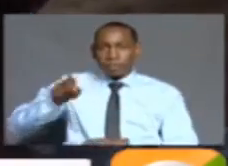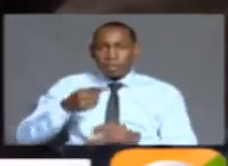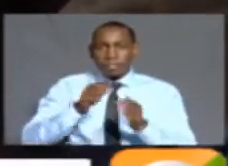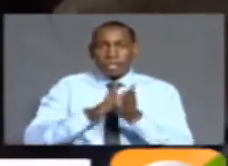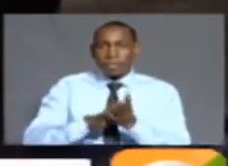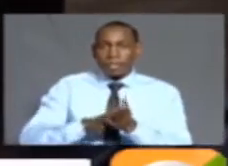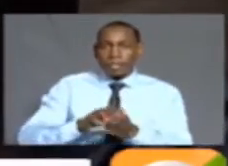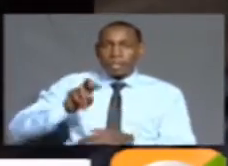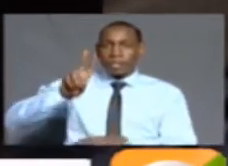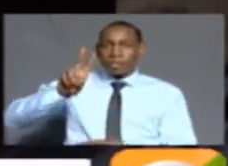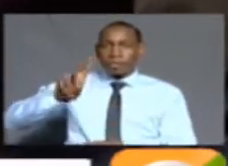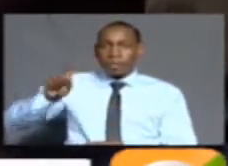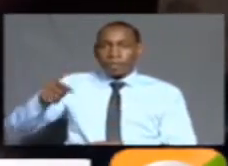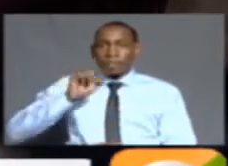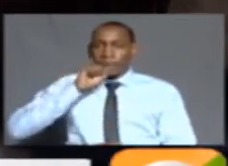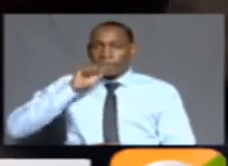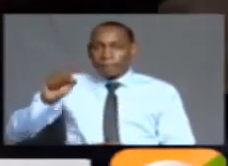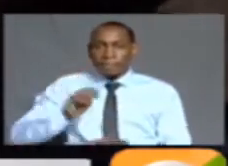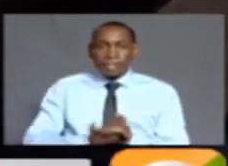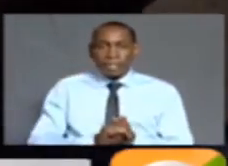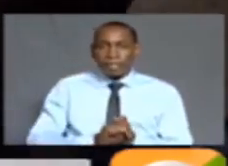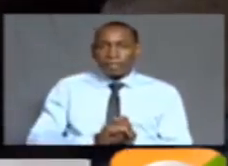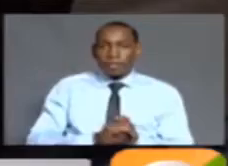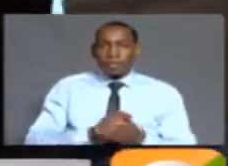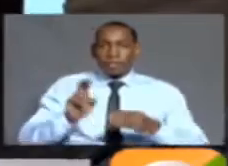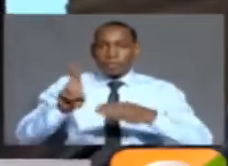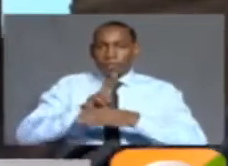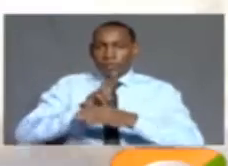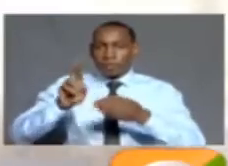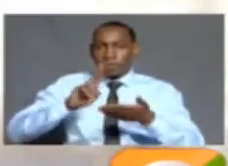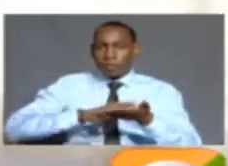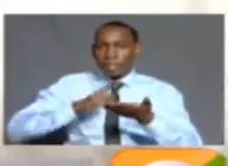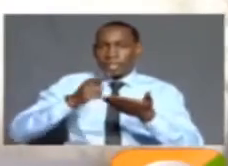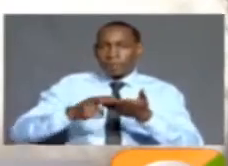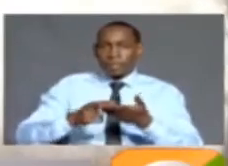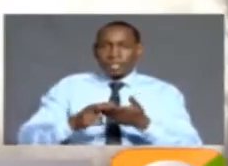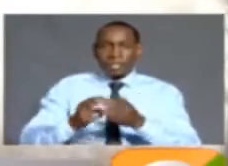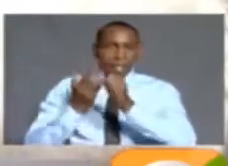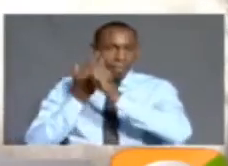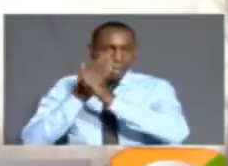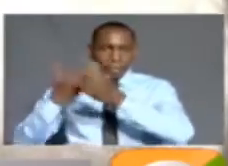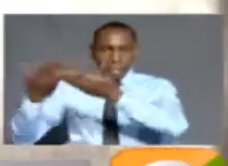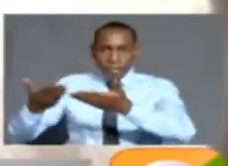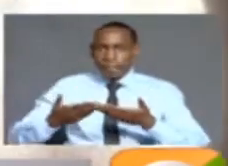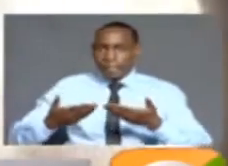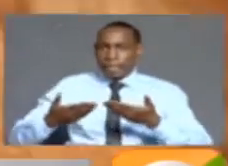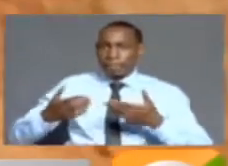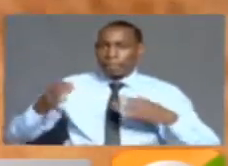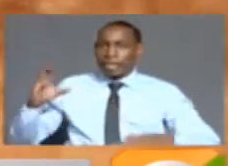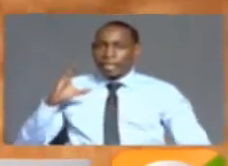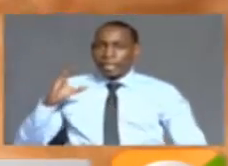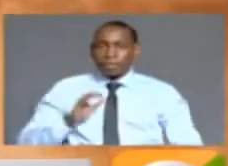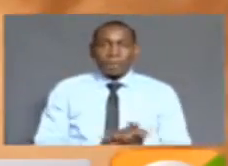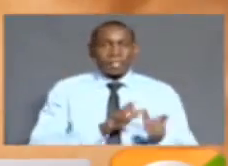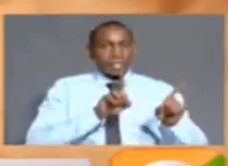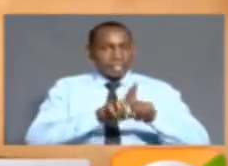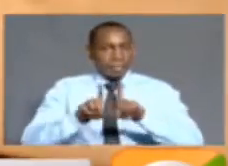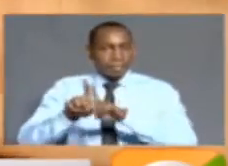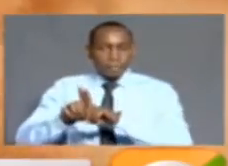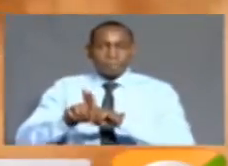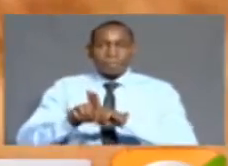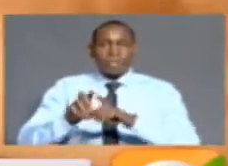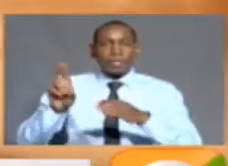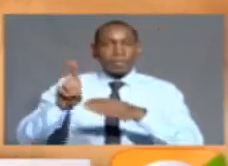shilingi 2500. Naftal anatumia manufaa ya nyama ya sungura kuvutia wateja wake. Mbali na hayo,